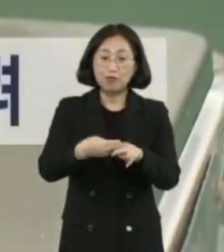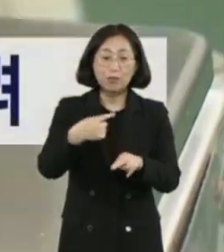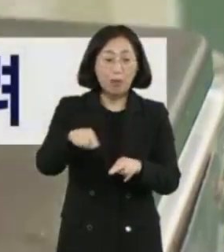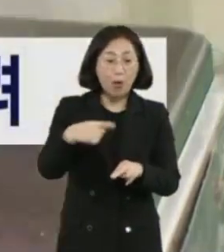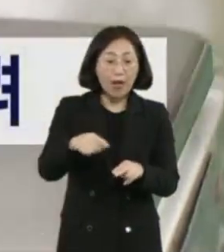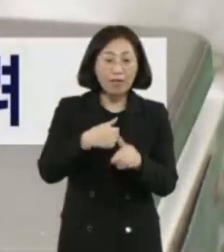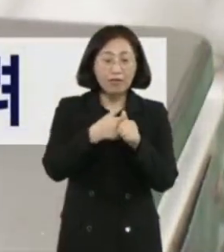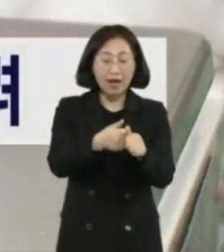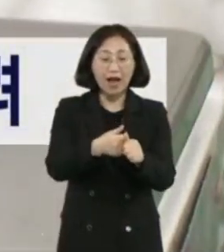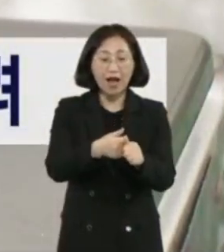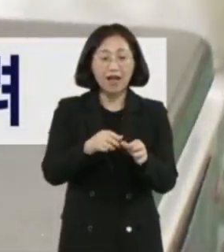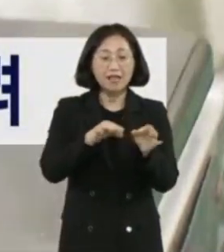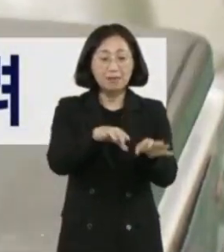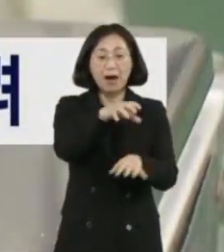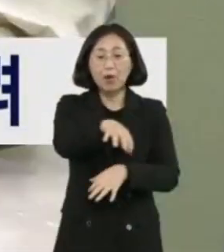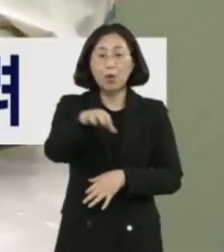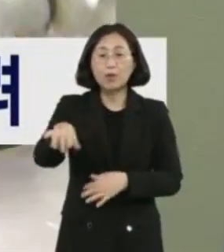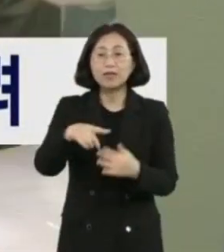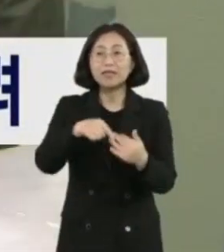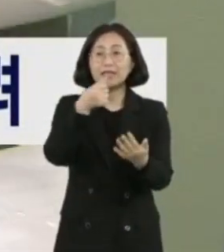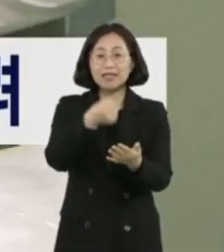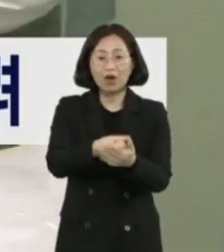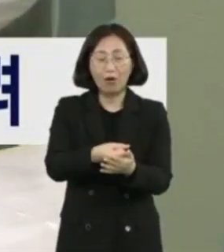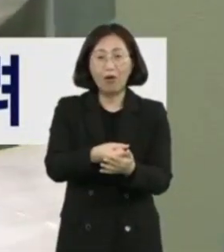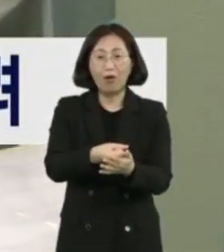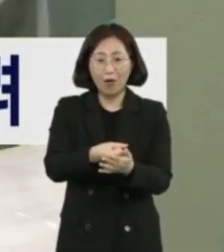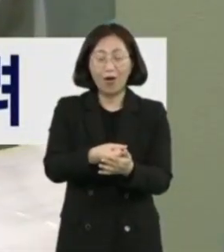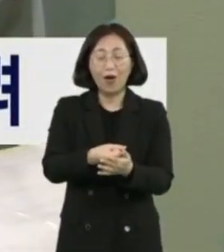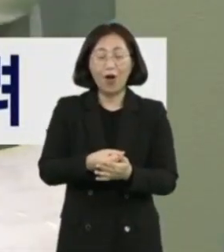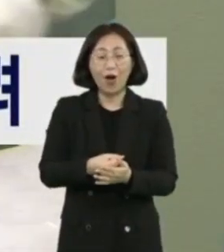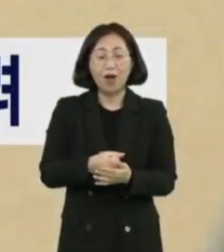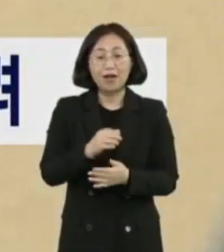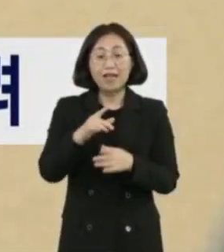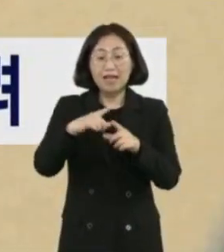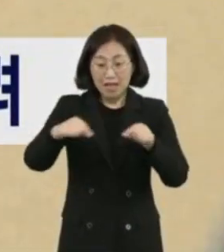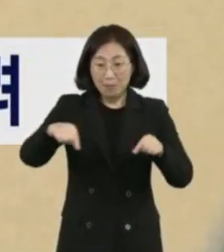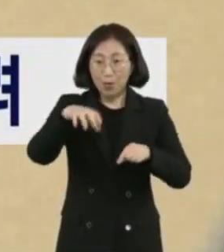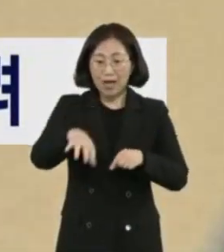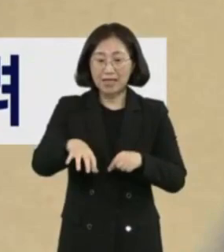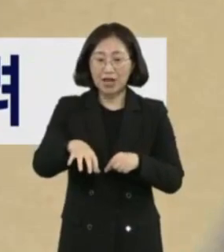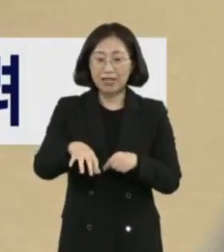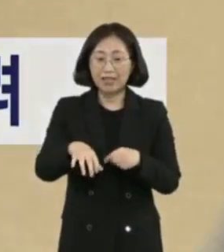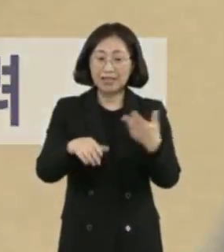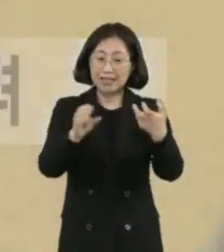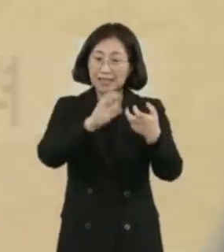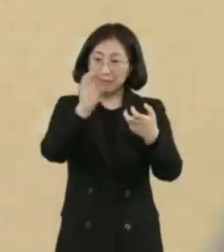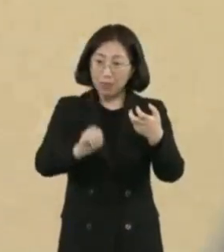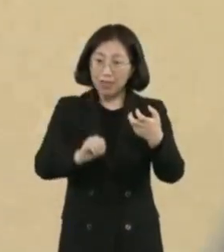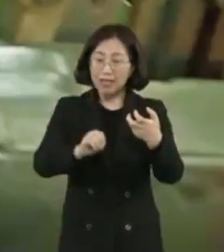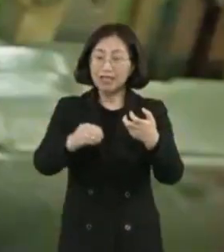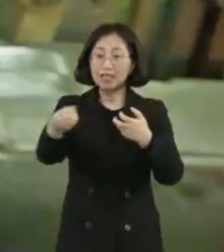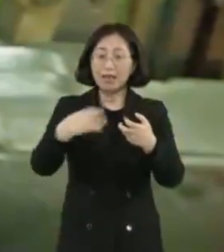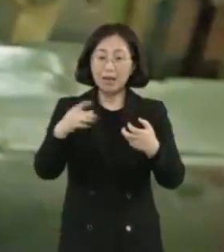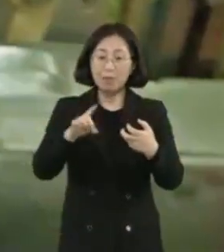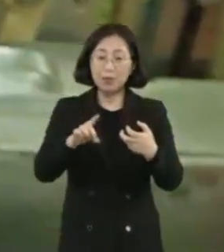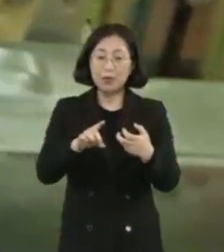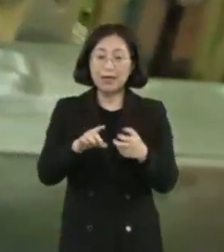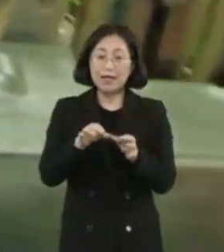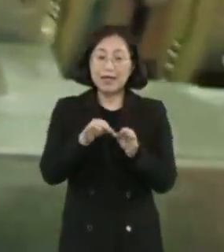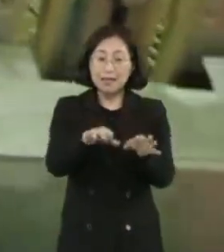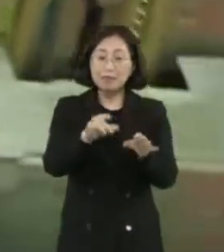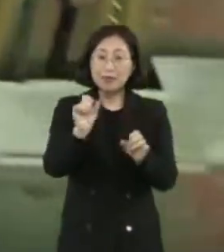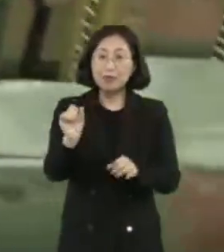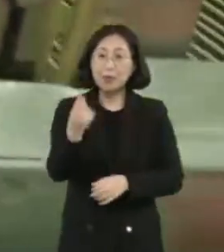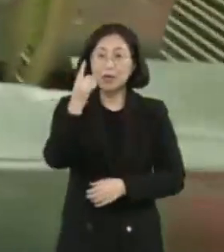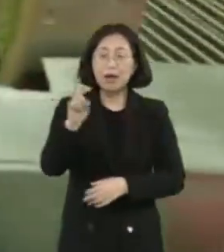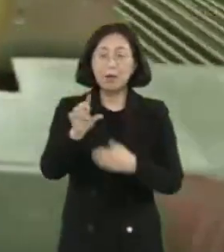기부처를 결정하는 본말이 전도되는 현상도 예상되는데 실제 일본에서는 기부자의 70%가량이 기부의 동기로